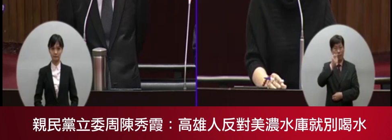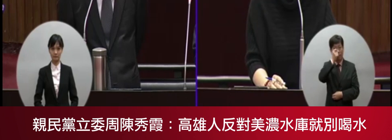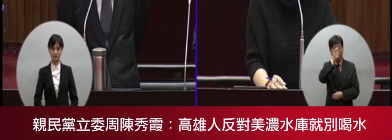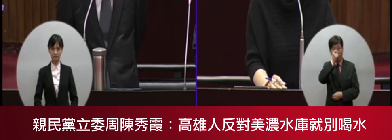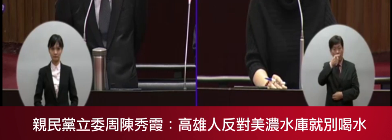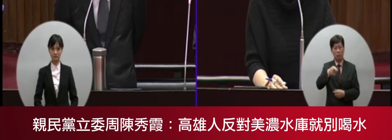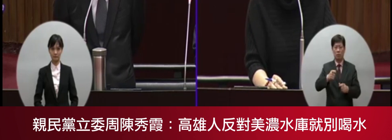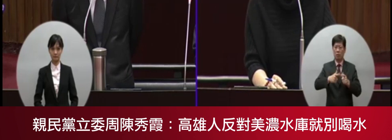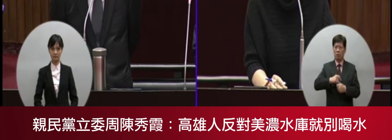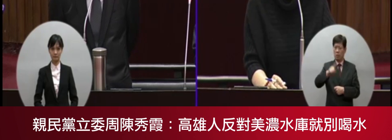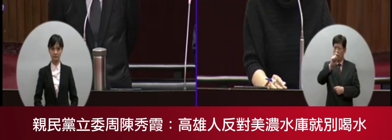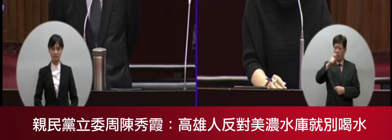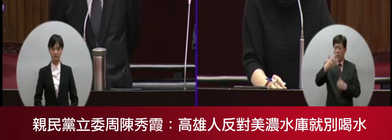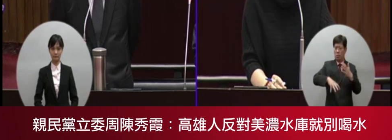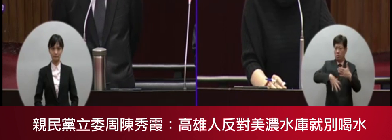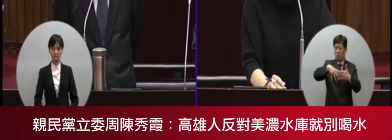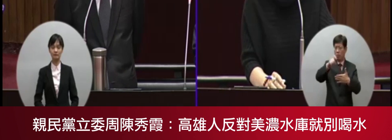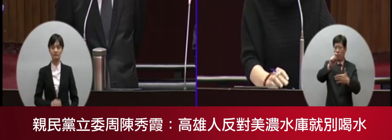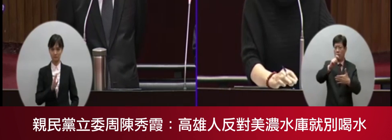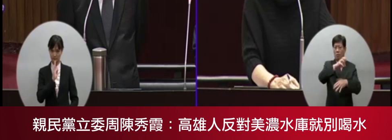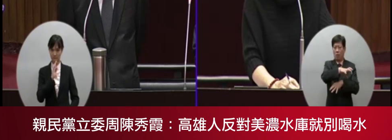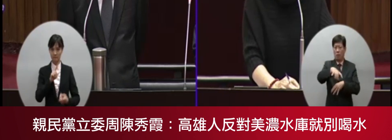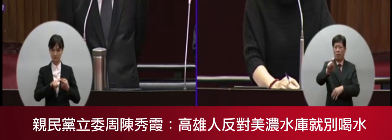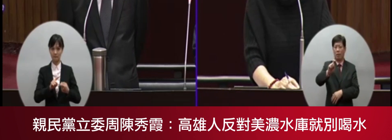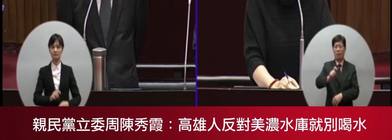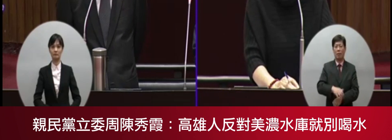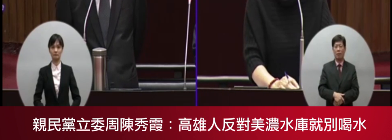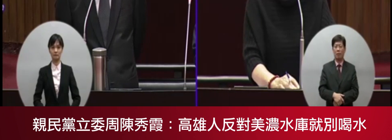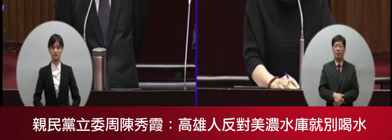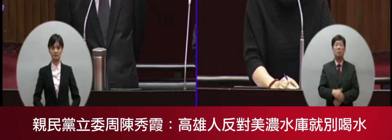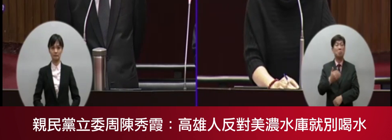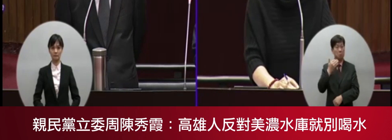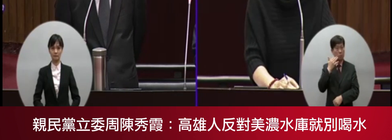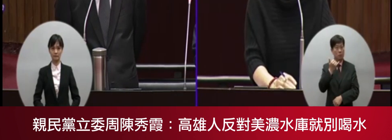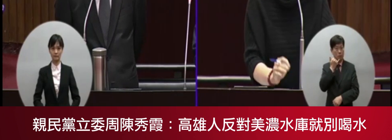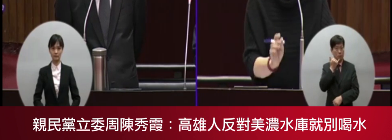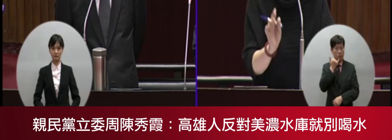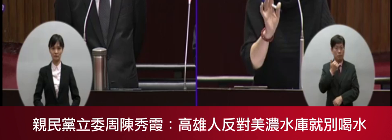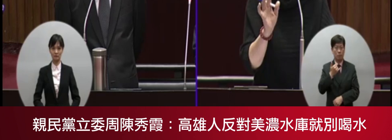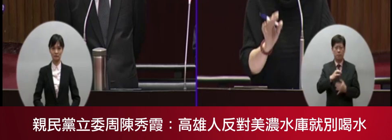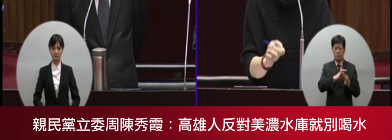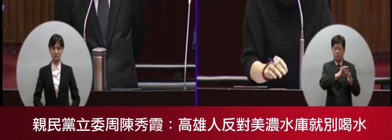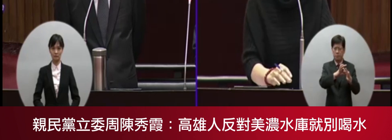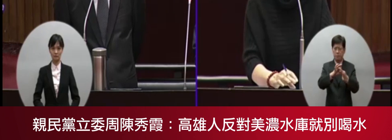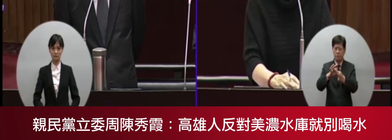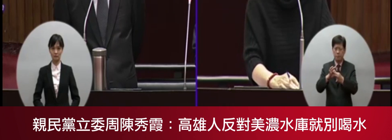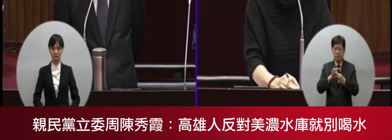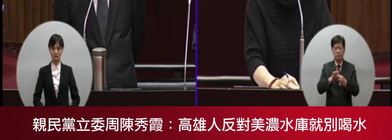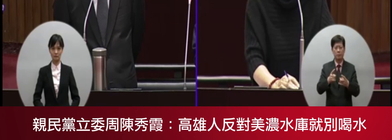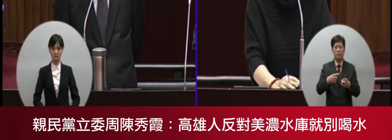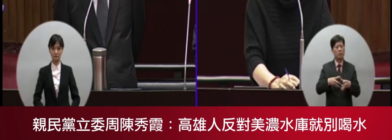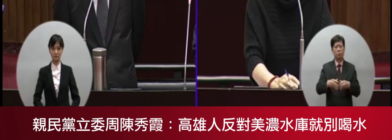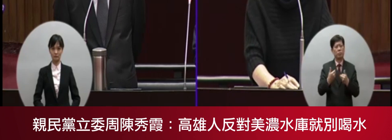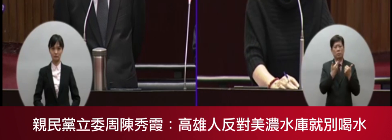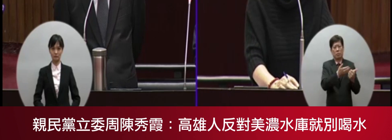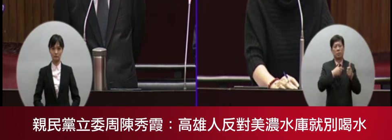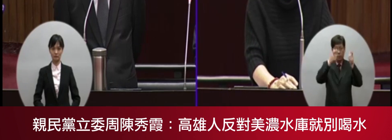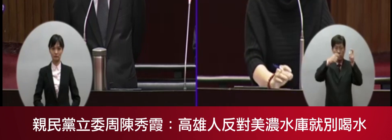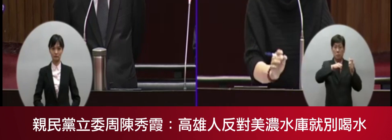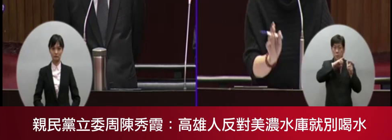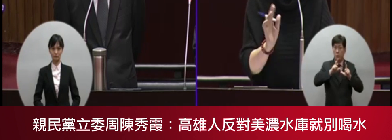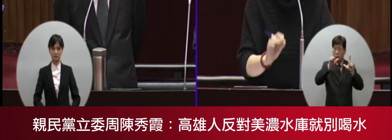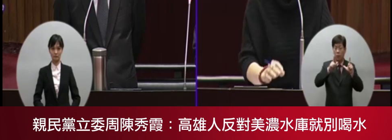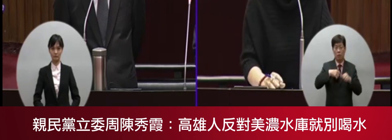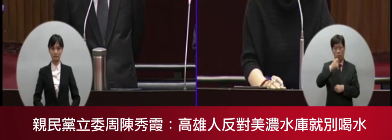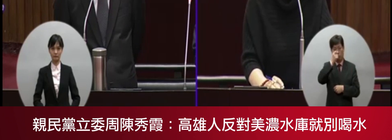光台南就有十座水库了啦。嗯， 对。 所以如果可以不用供应高屏地区的用水